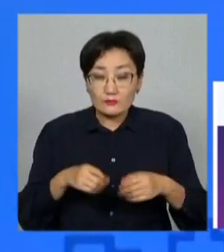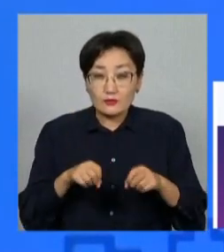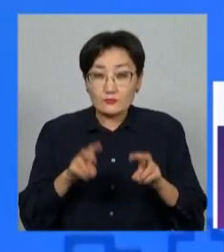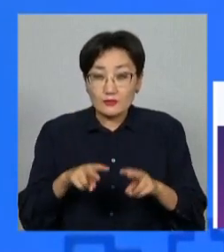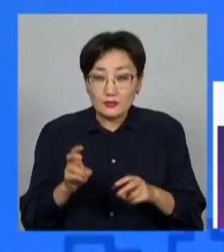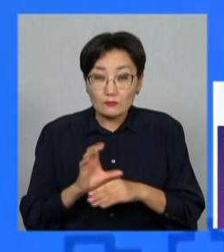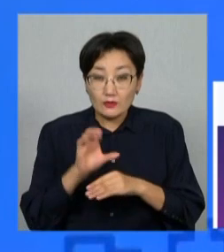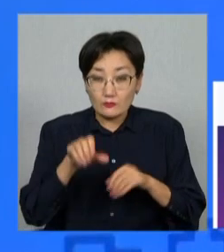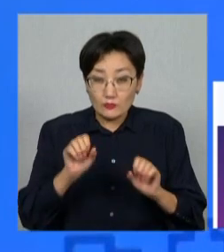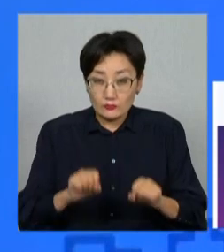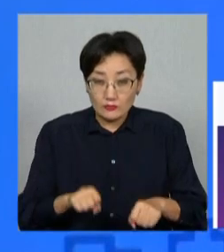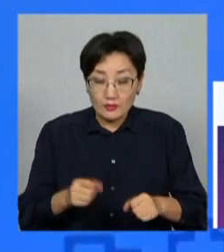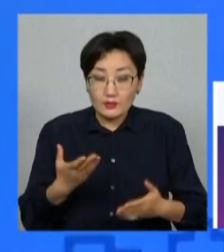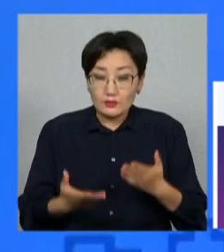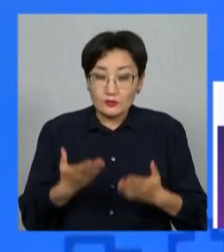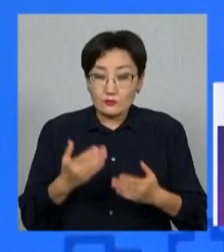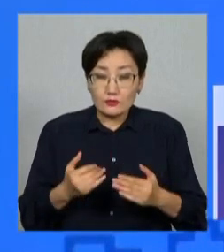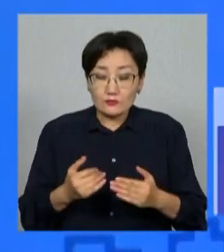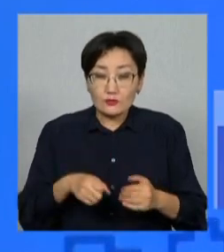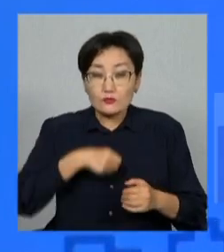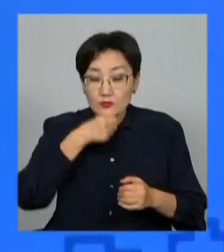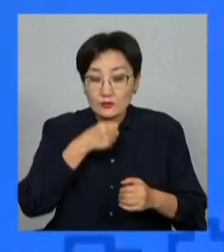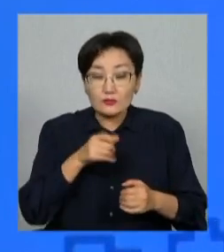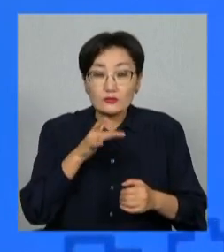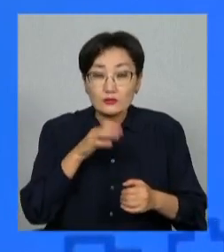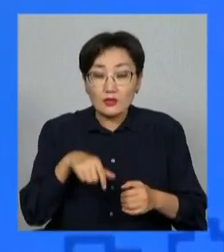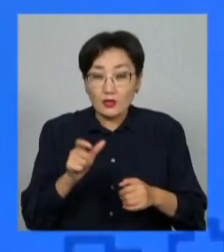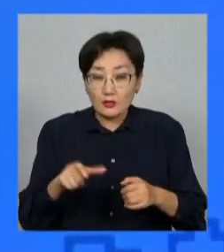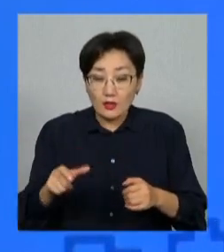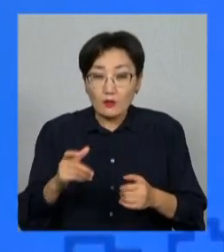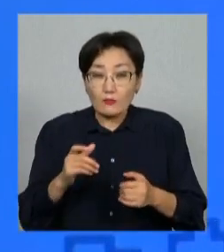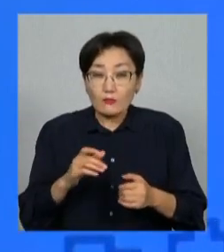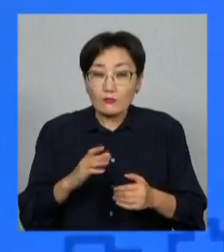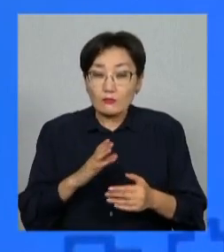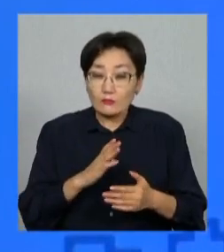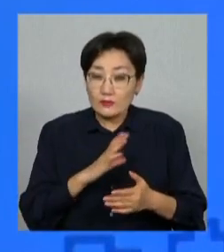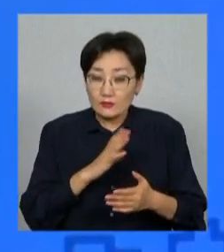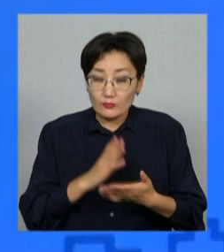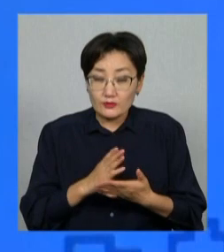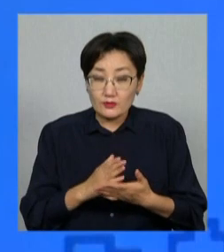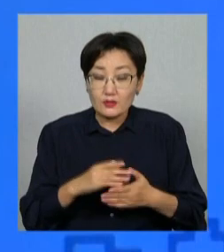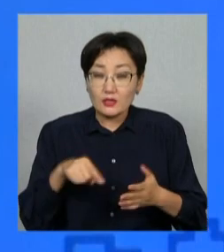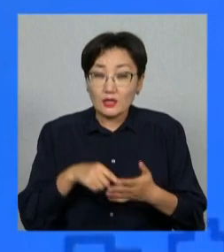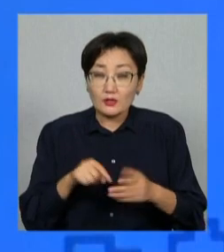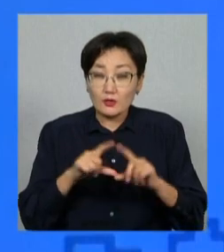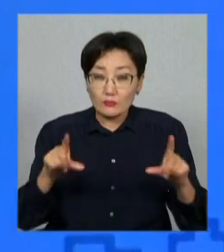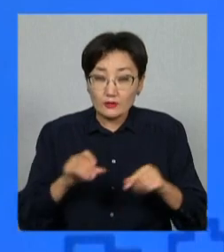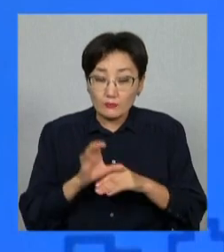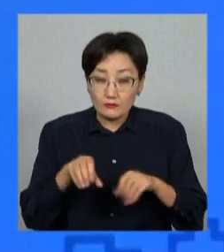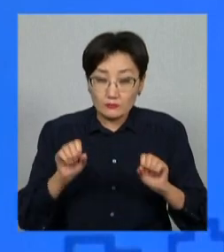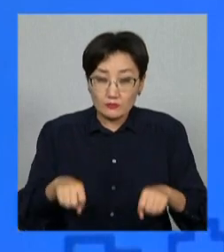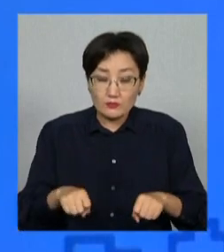аламыз. Егер де енді үлкен жастағы адам болатын болса, біз жерге жібере аламыз. Болмаса, біздің қалалық статистика департаментіне жіберсек